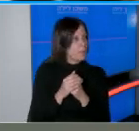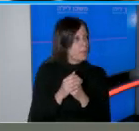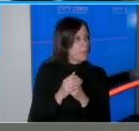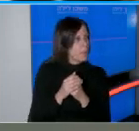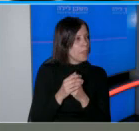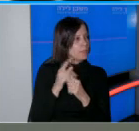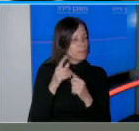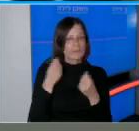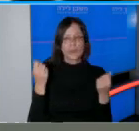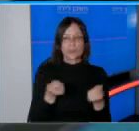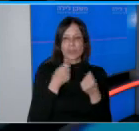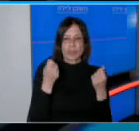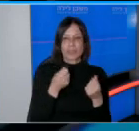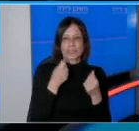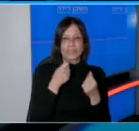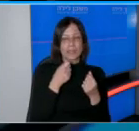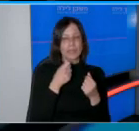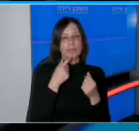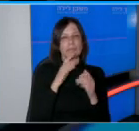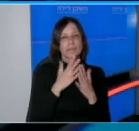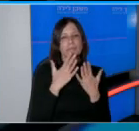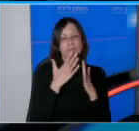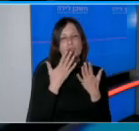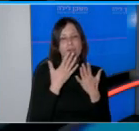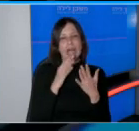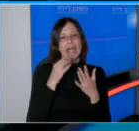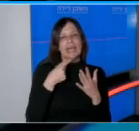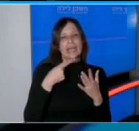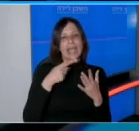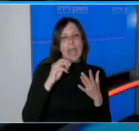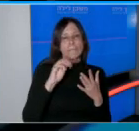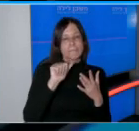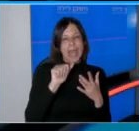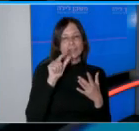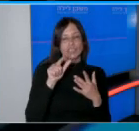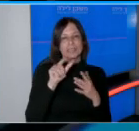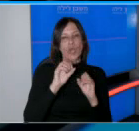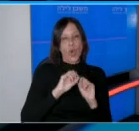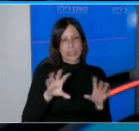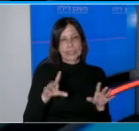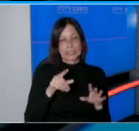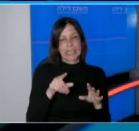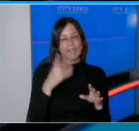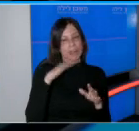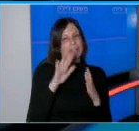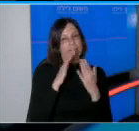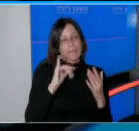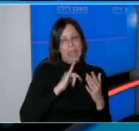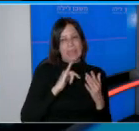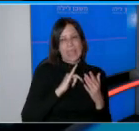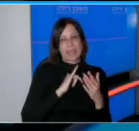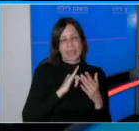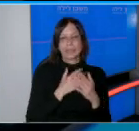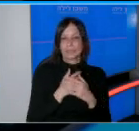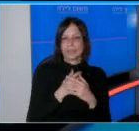והוא התפרסם בהוצאה, אני צריך להגיד את זה כי כדאי, זו הוצאת גמה, שזה אחלה הוצאה, נכון. וגם הספר מאוד מעניין. אז עכשיו בואי,